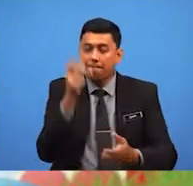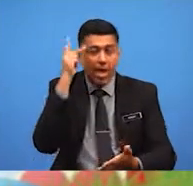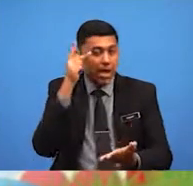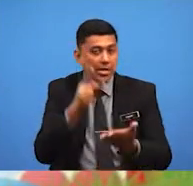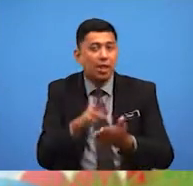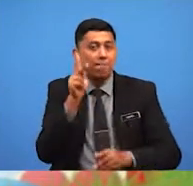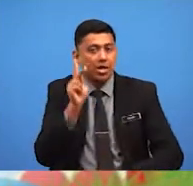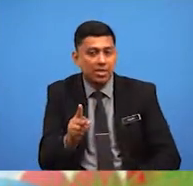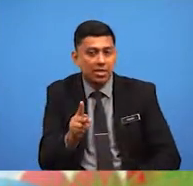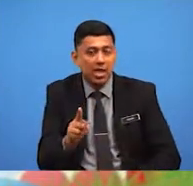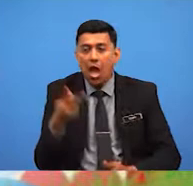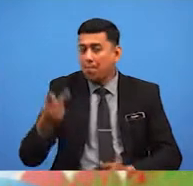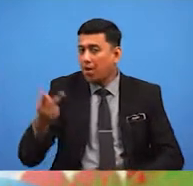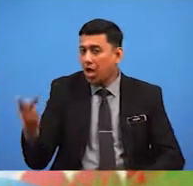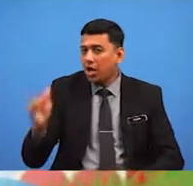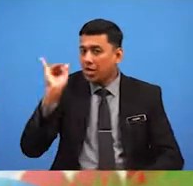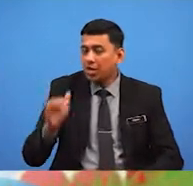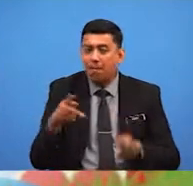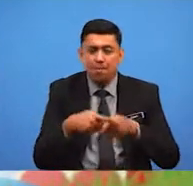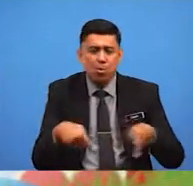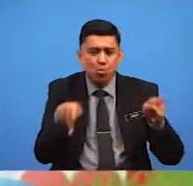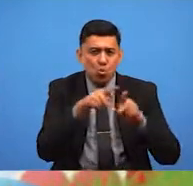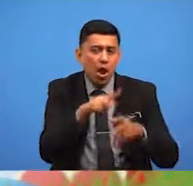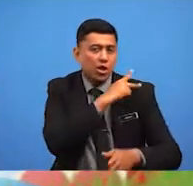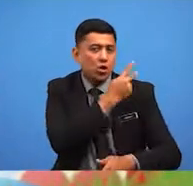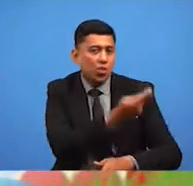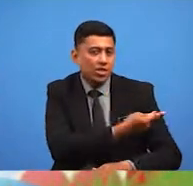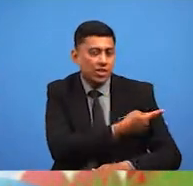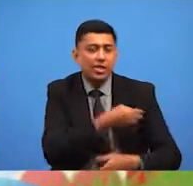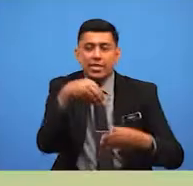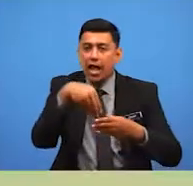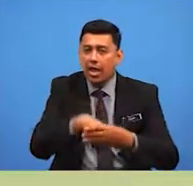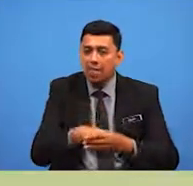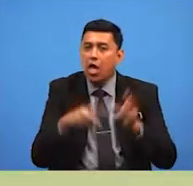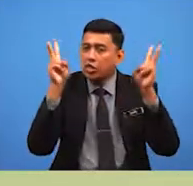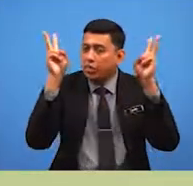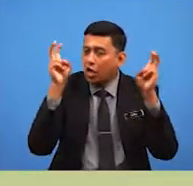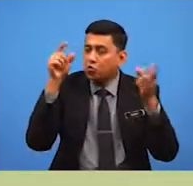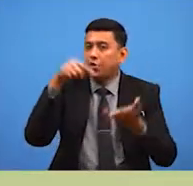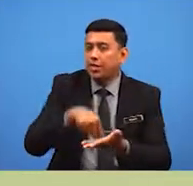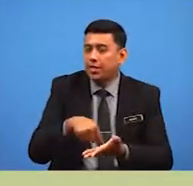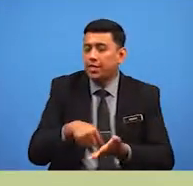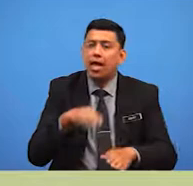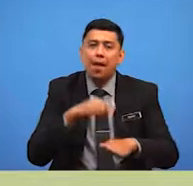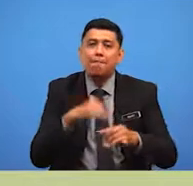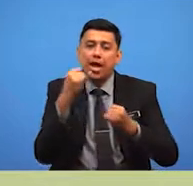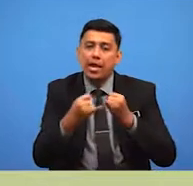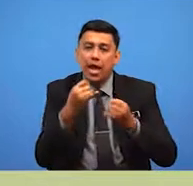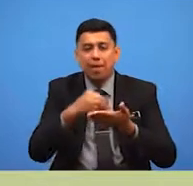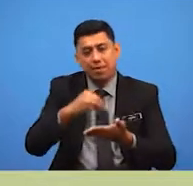pasti perkara yang perlu dikuasai dalam tajuk ini. Pada akhir